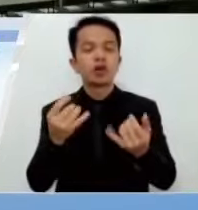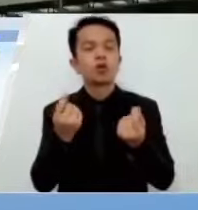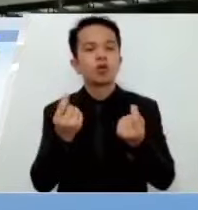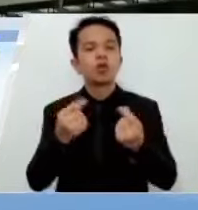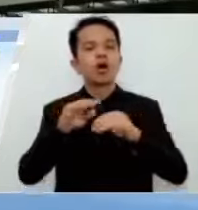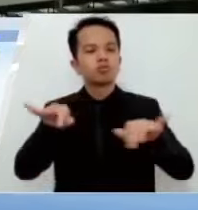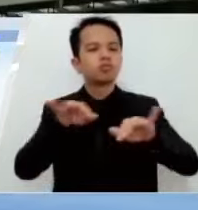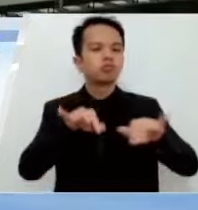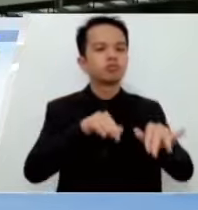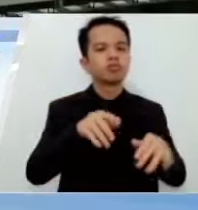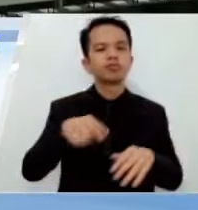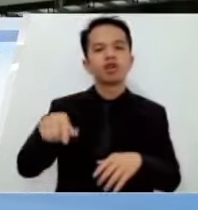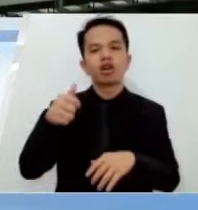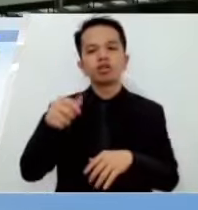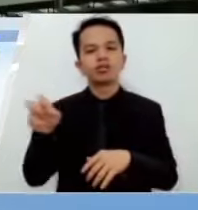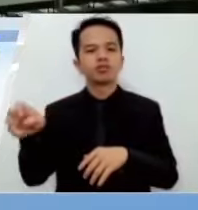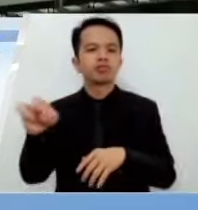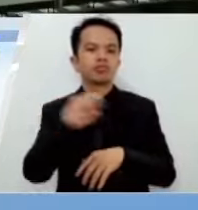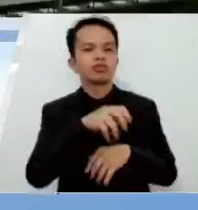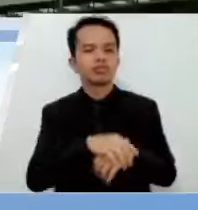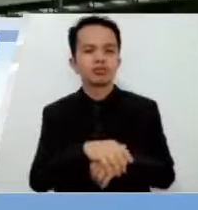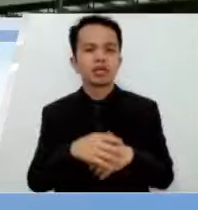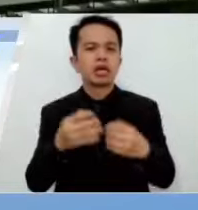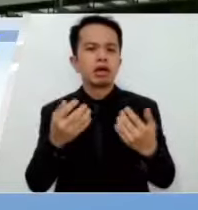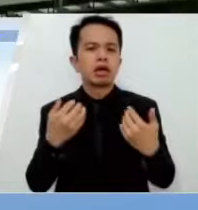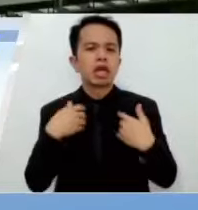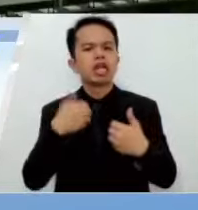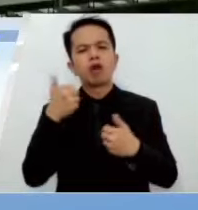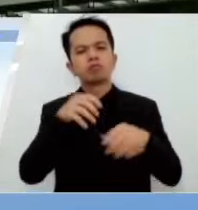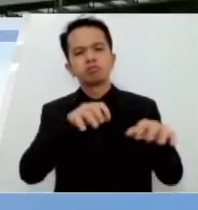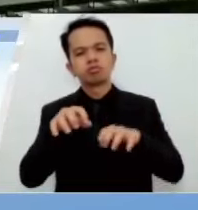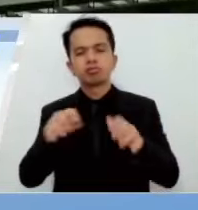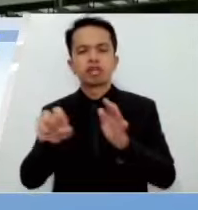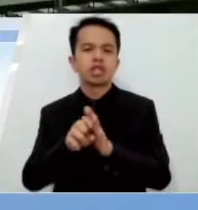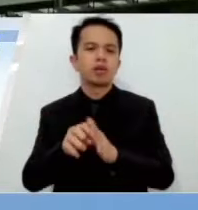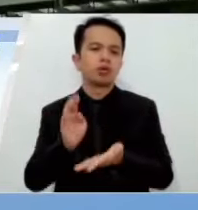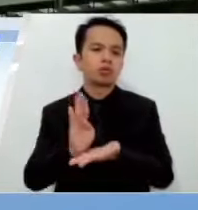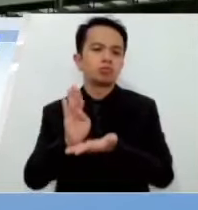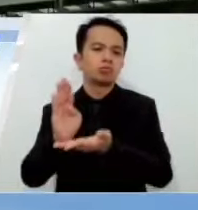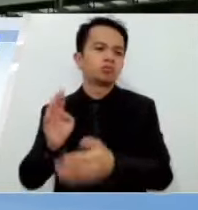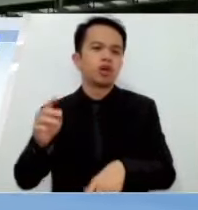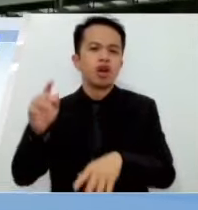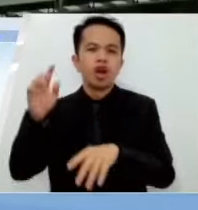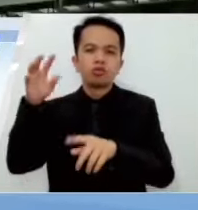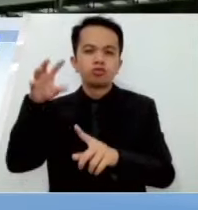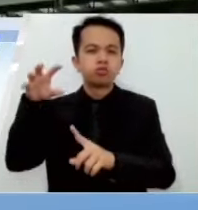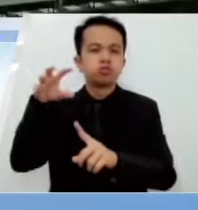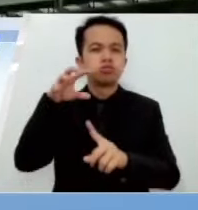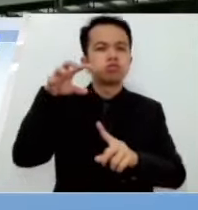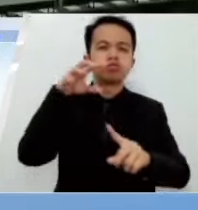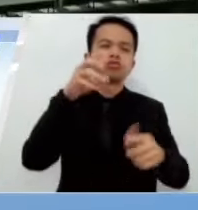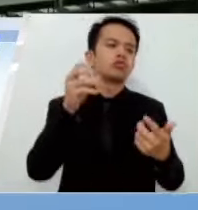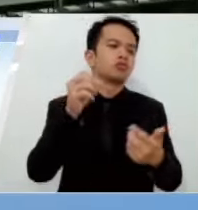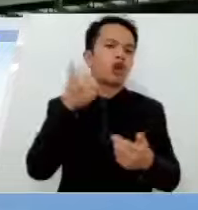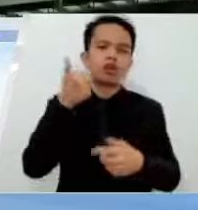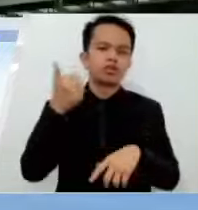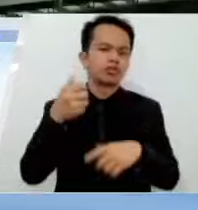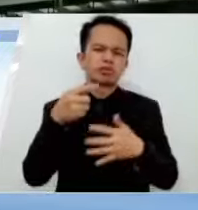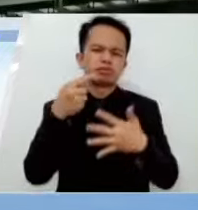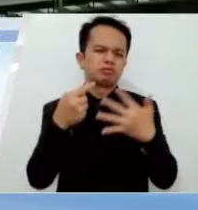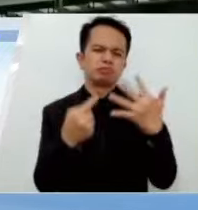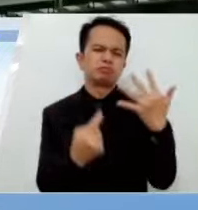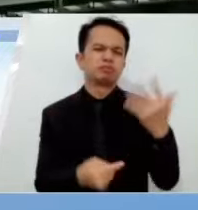turista. Running, tsaka swimming pwede. Yung mga kayak, ganun, yung mga crystal, ganun. Yan yung gusto natin